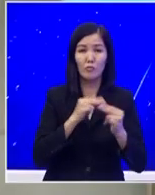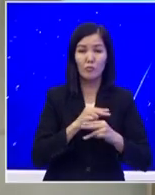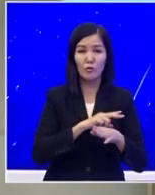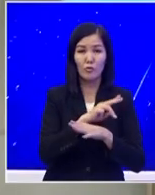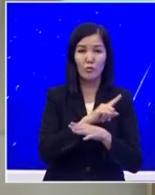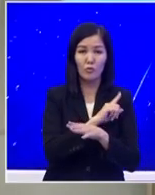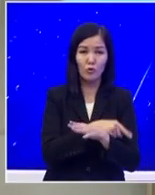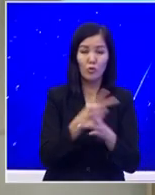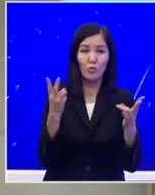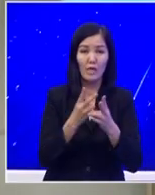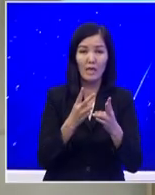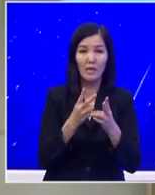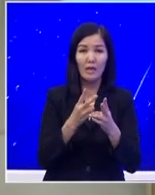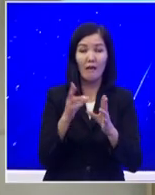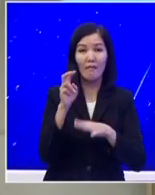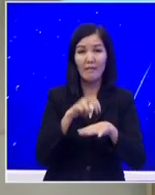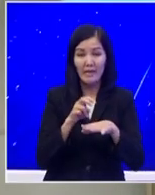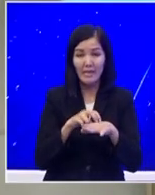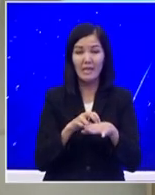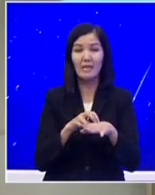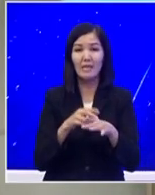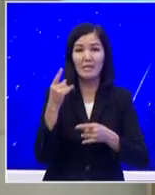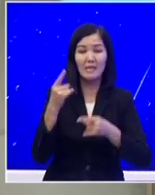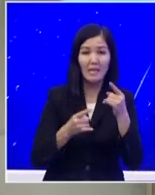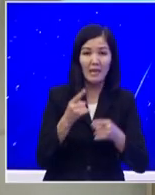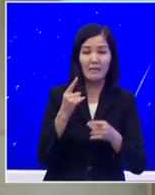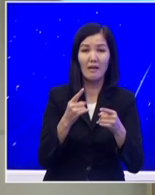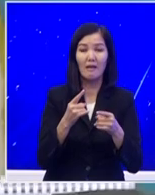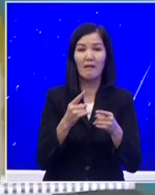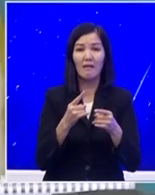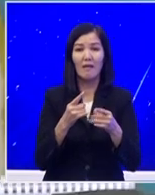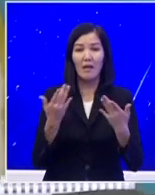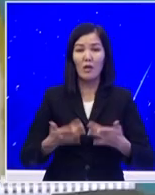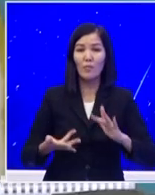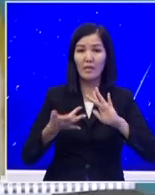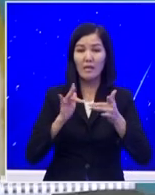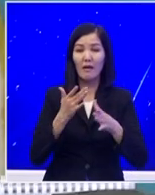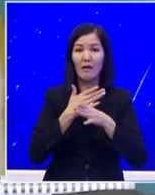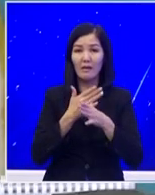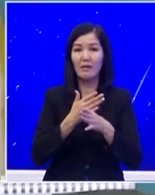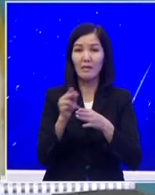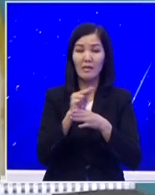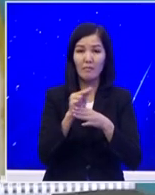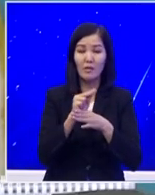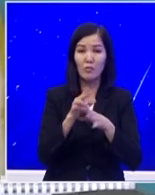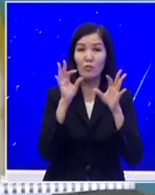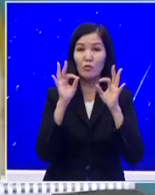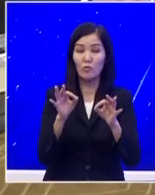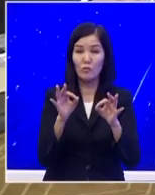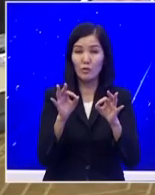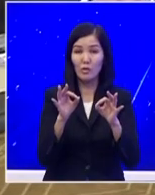керек. Беделді дәрігерлер, телемедицина, телеарна және әлеуметтік желі арқылы емделудің дұрыс